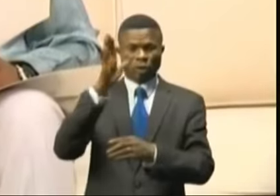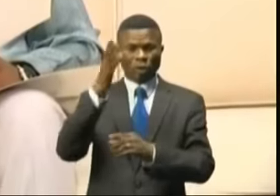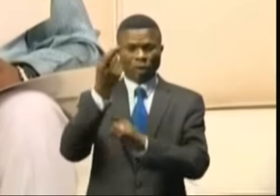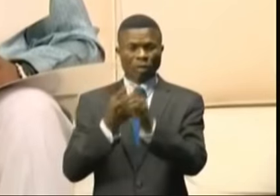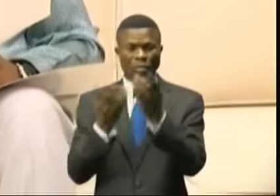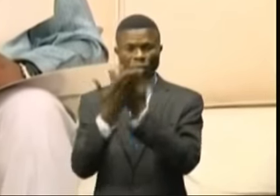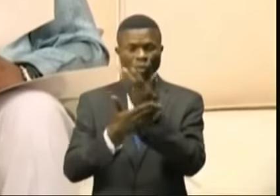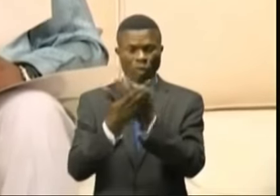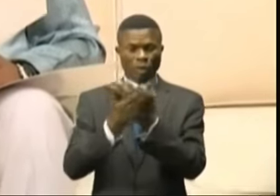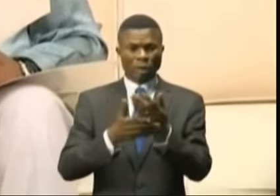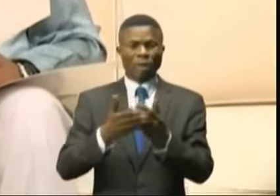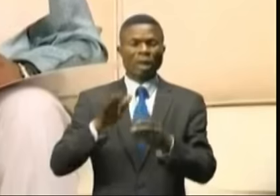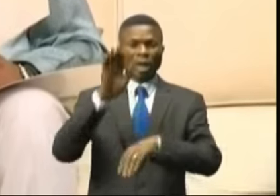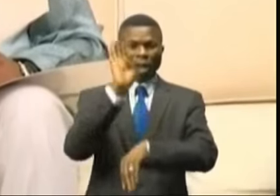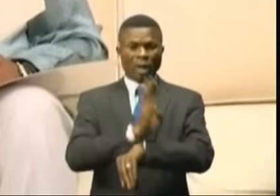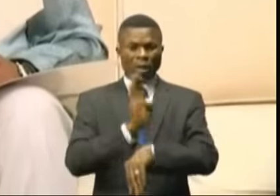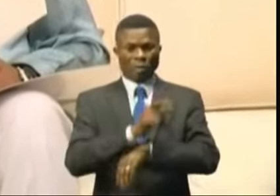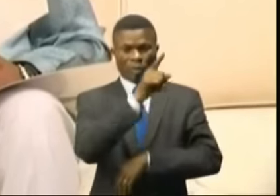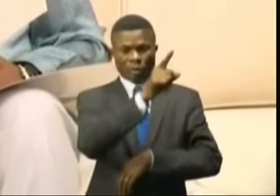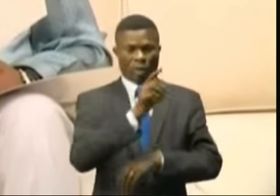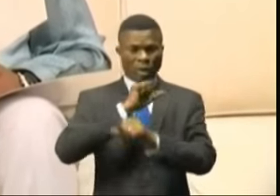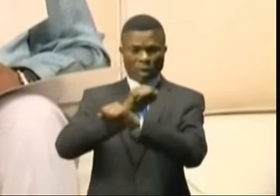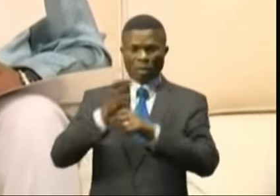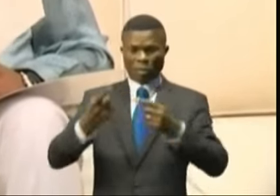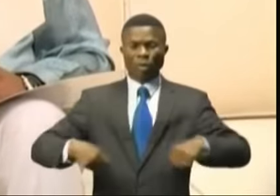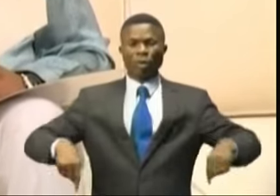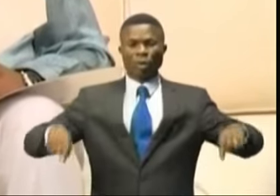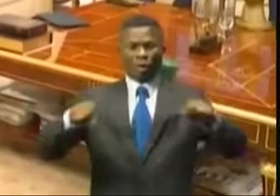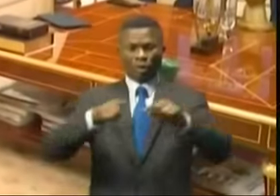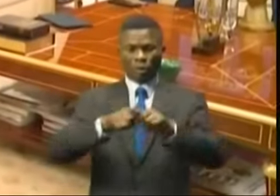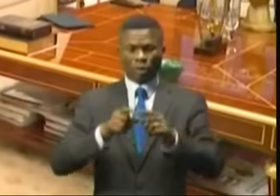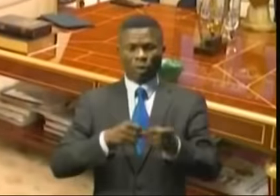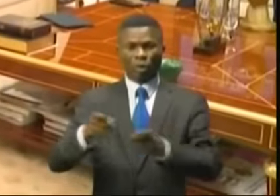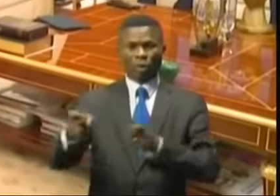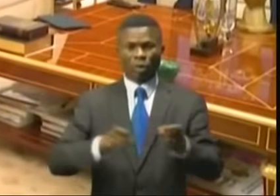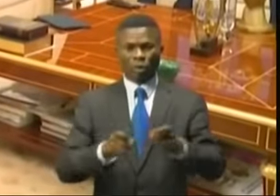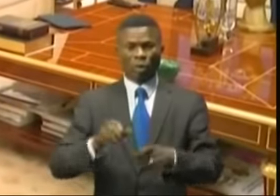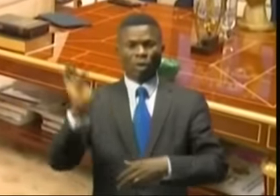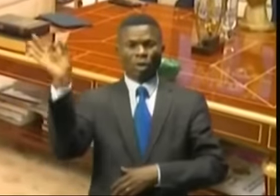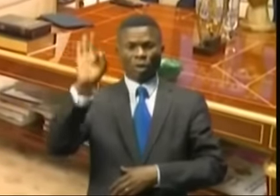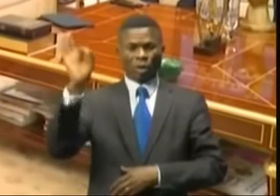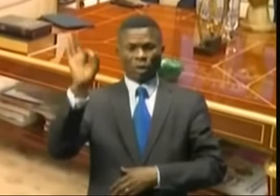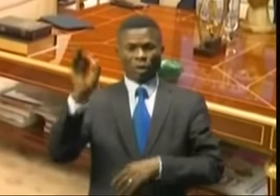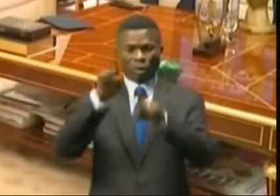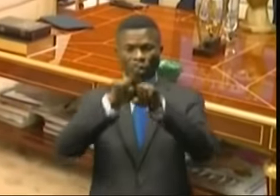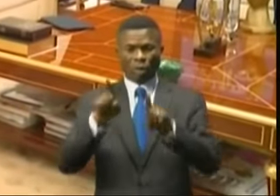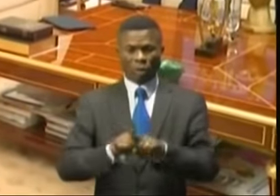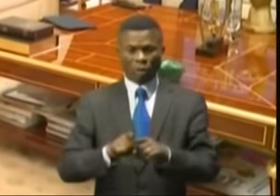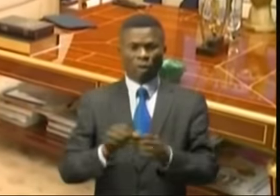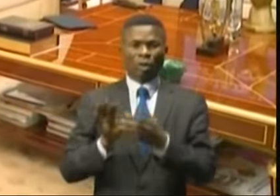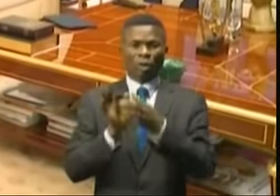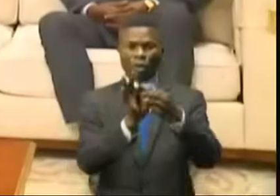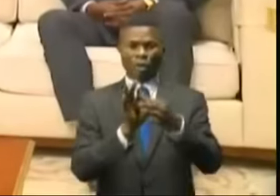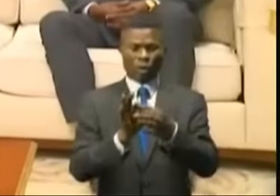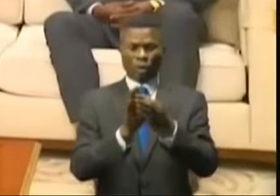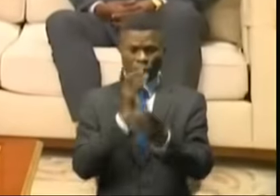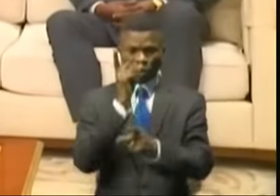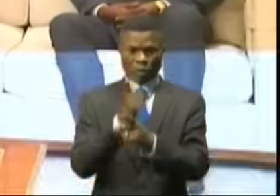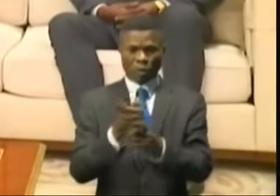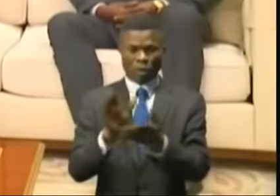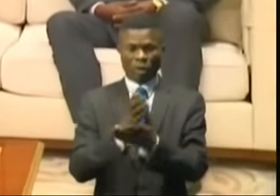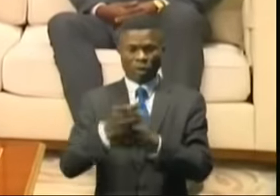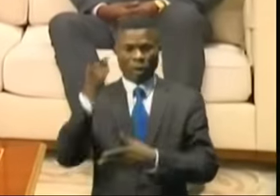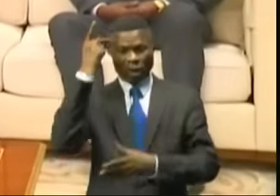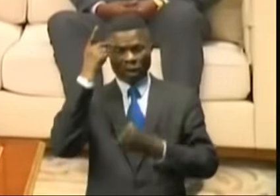à Brazzaville. La préservation de l'environnement, la gestion de nos forêts et la coopération étroite entre Kinshasa